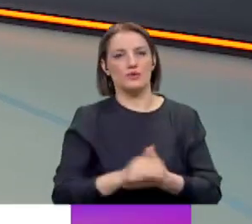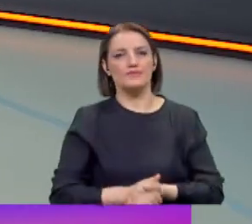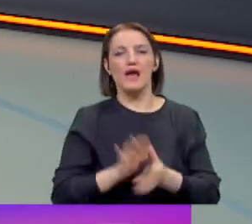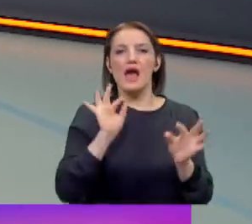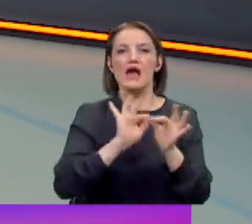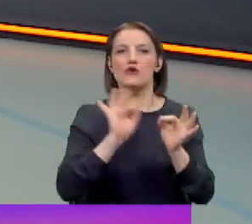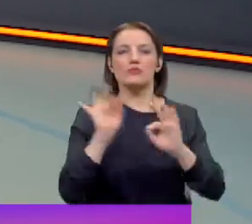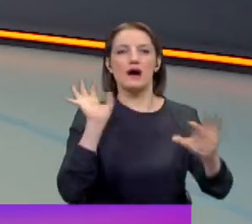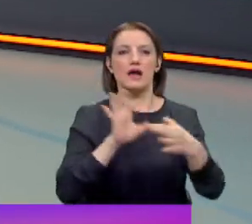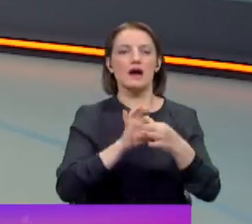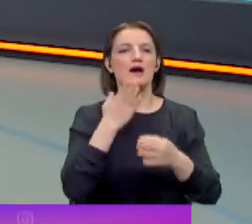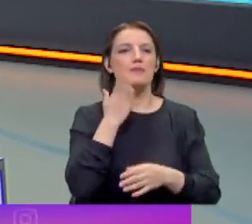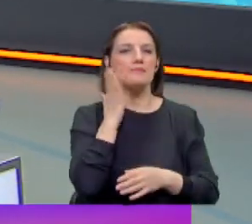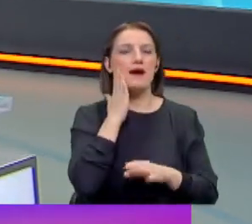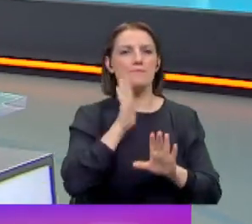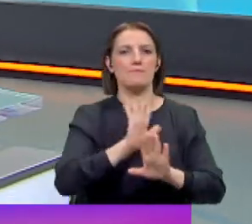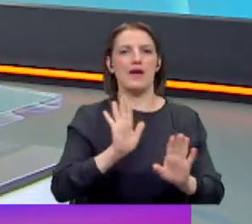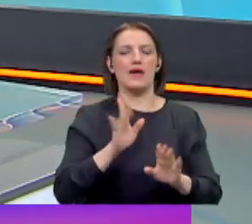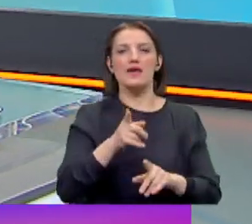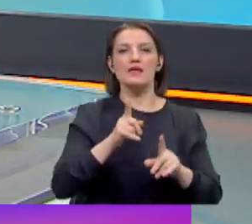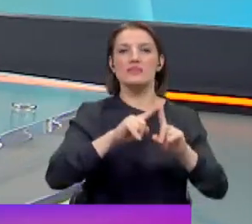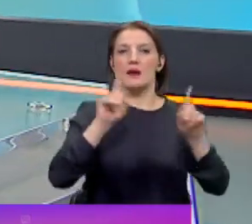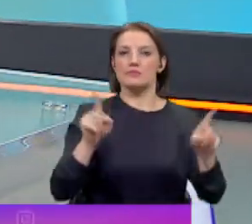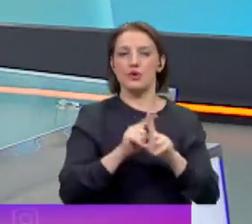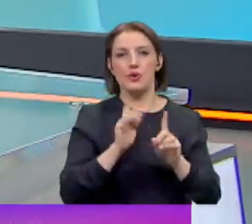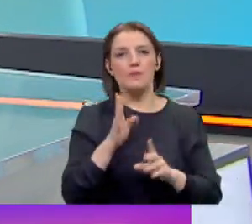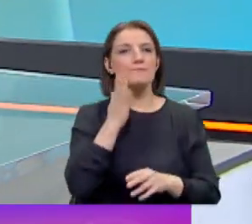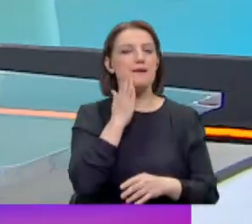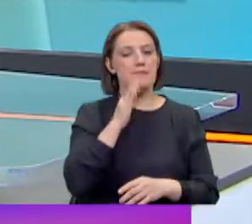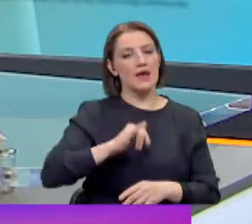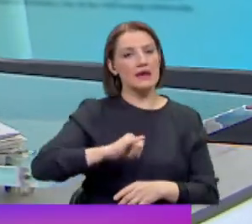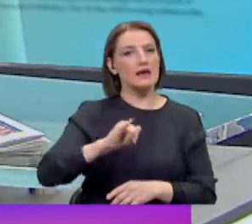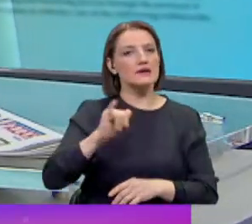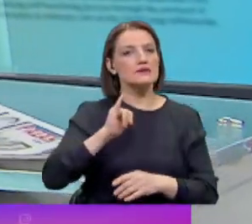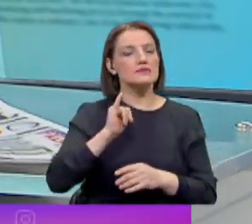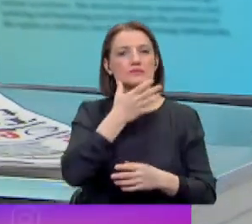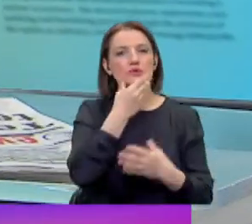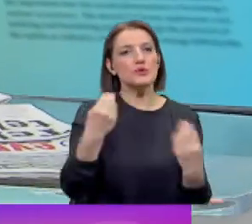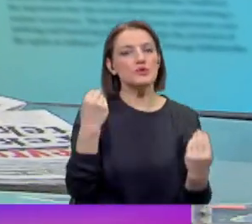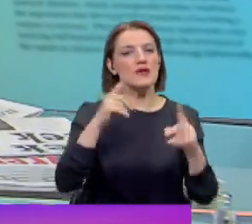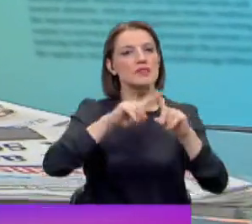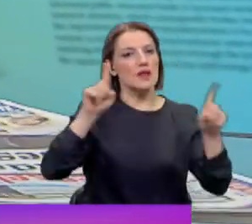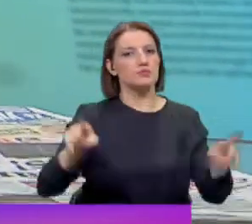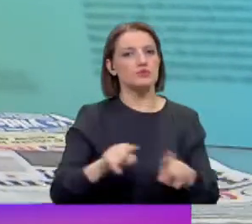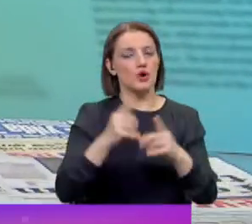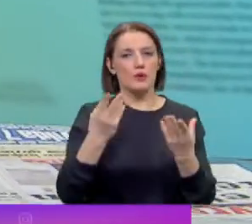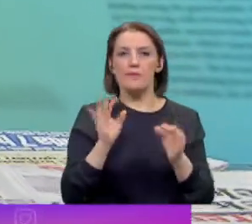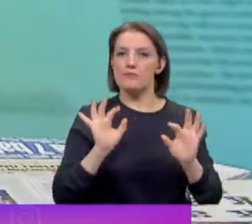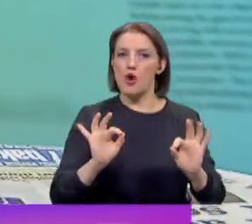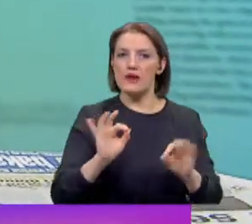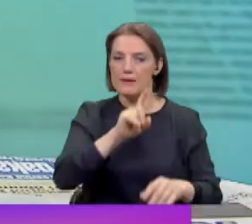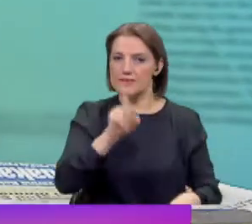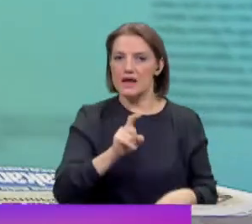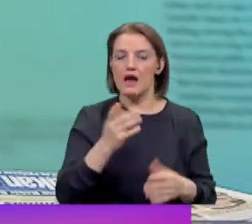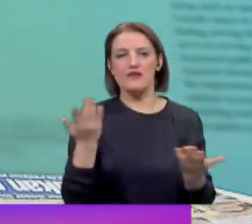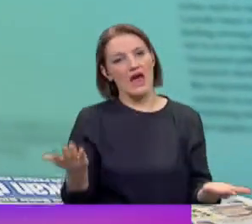ve ekonomi ile ilgili pembe tablolar da çiziliyor ya da pembeye yakın tablolarda çiziliyor böyle mi ya da